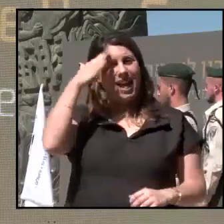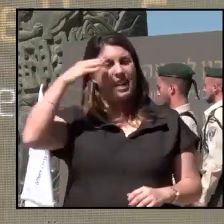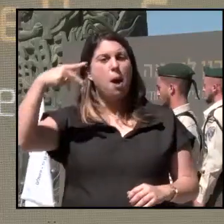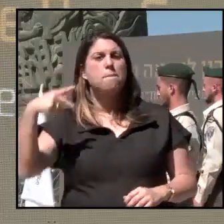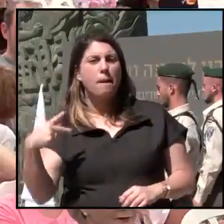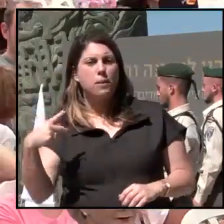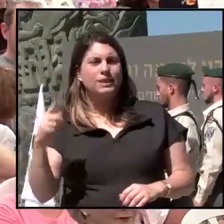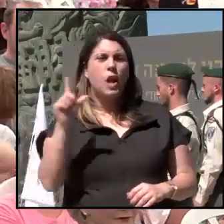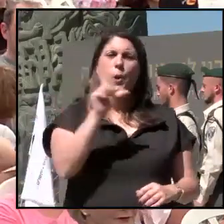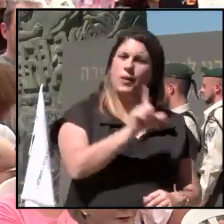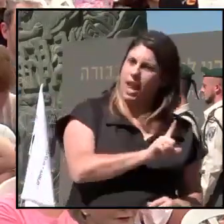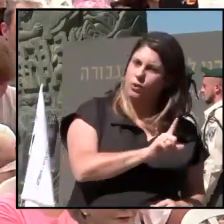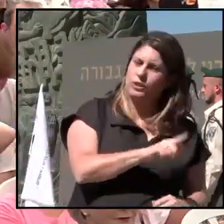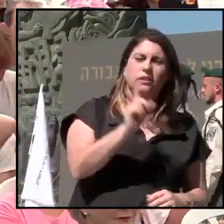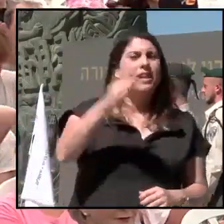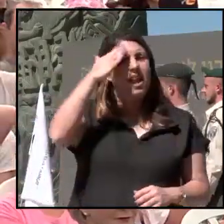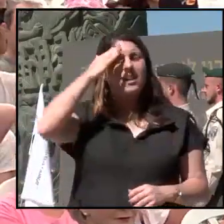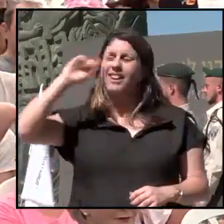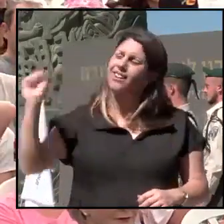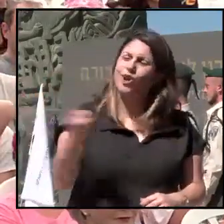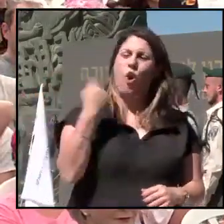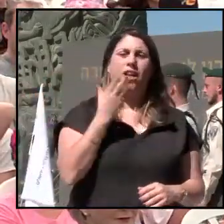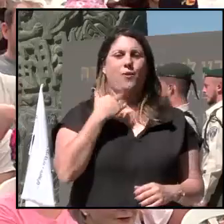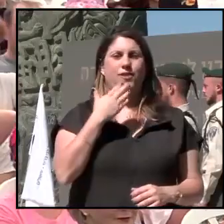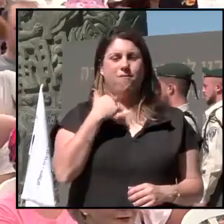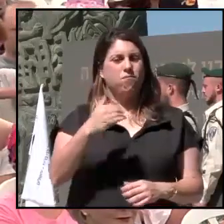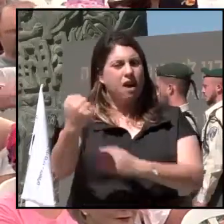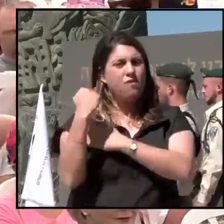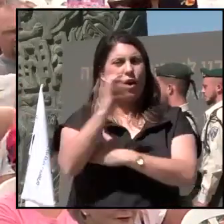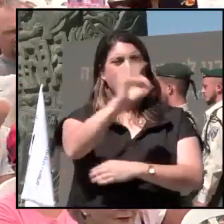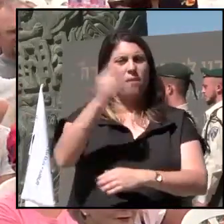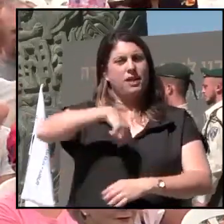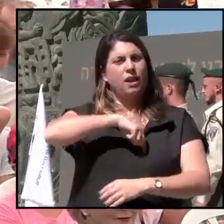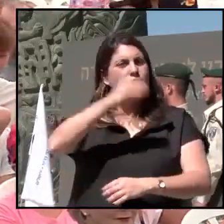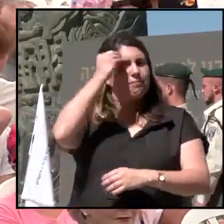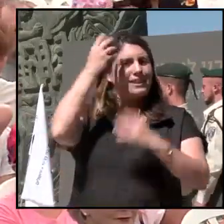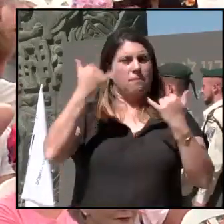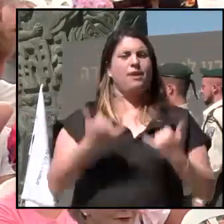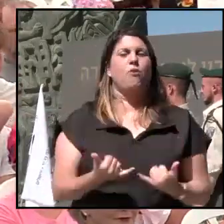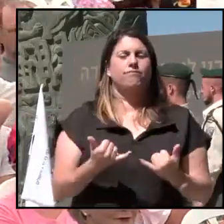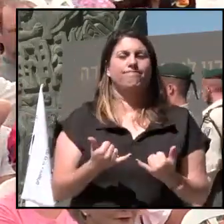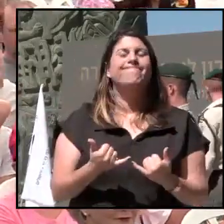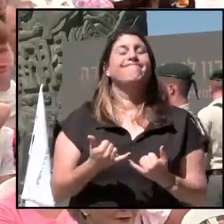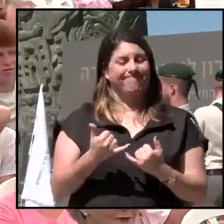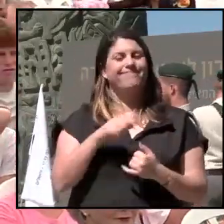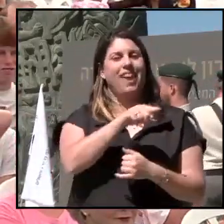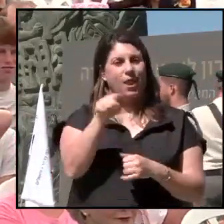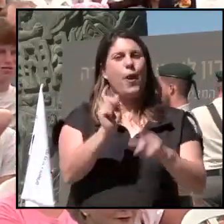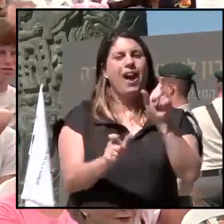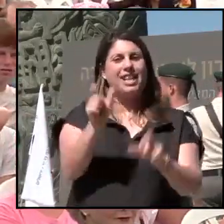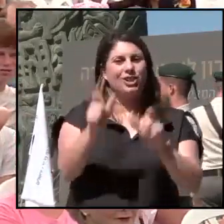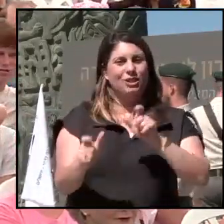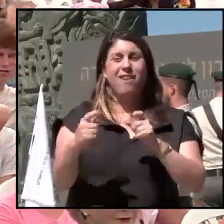ולוליאנוס, הוא צריך להכיר את כל היהודים האצילים האלה שאת גבורתם אנחנו מזכירים היום. אלו האנשים